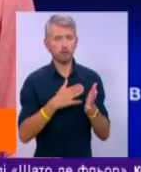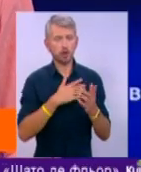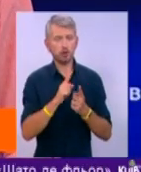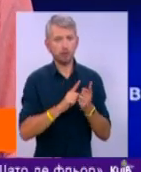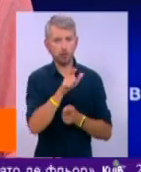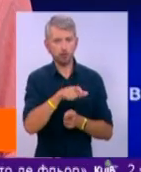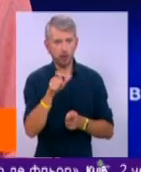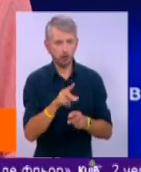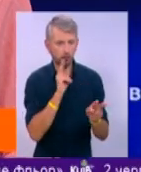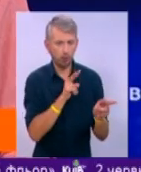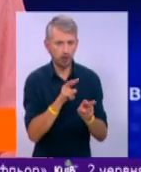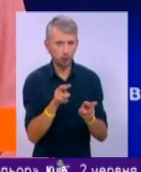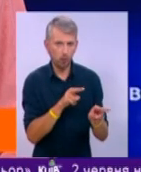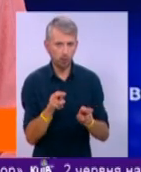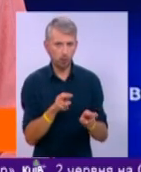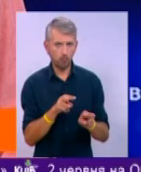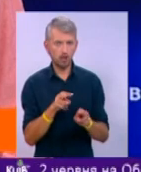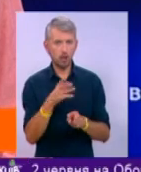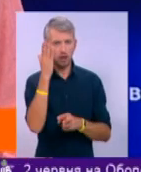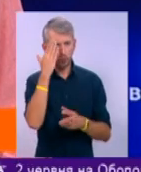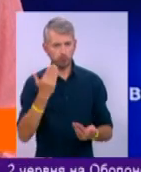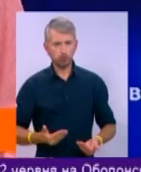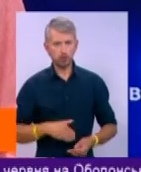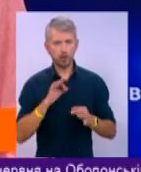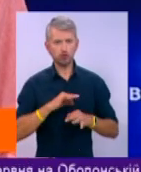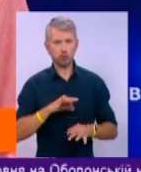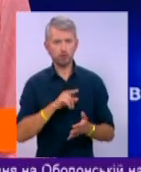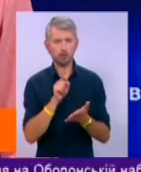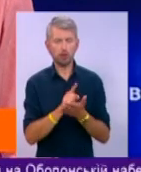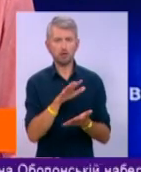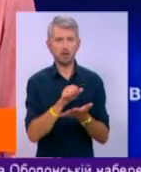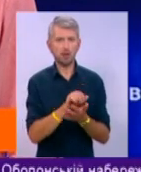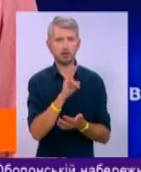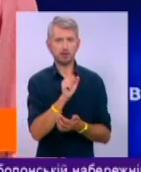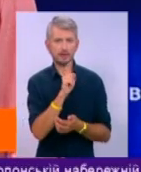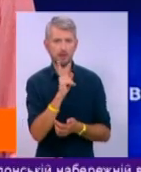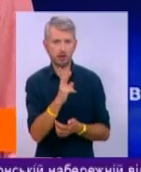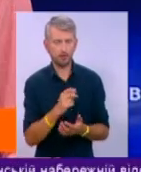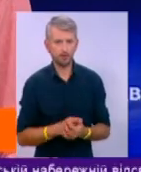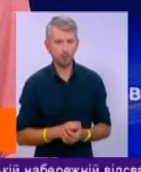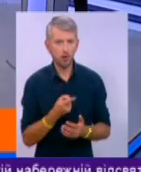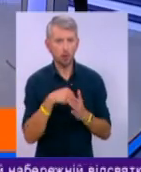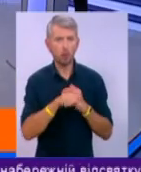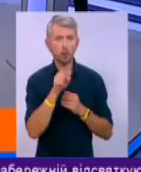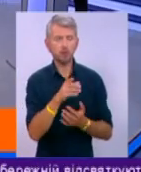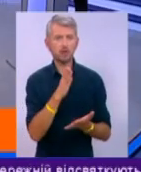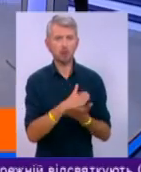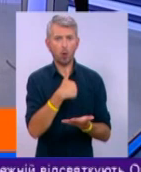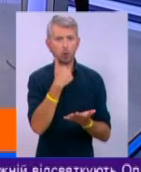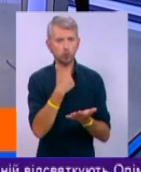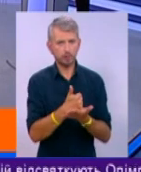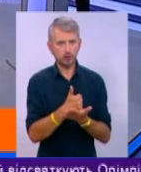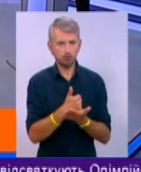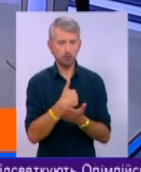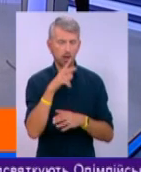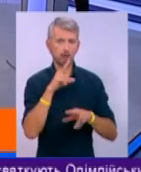реформаторів, моніторингом способу життя чиновників мусить займатися НАЗК. Uh-huh. Тобто це є основним,